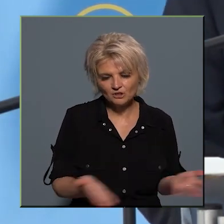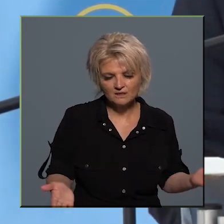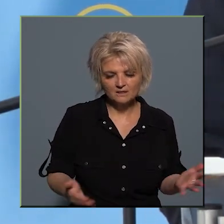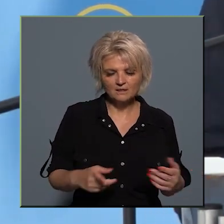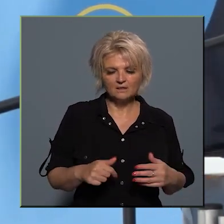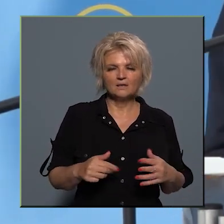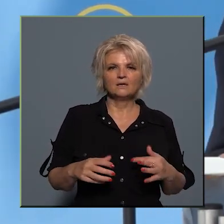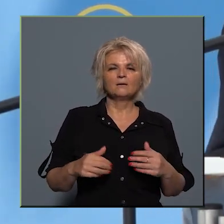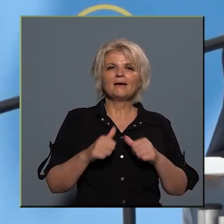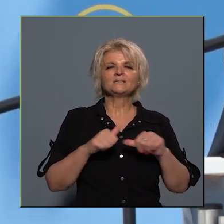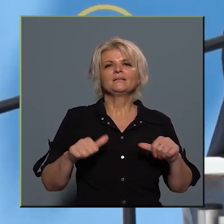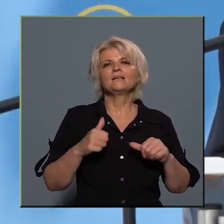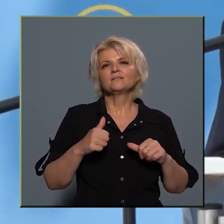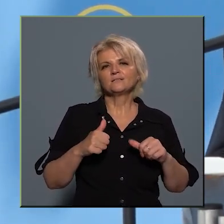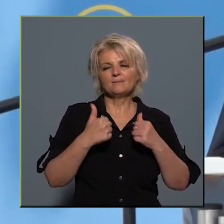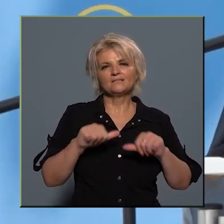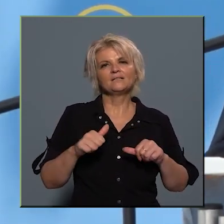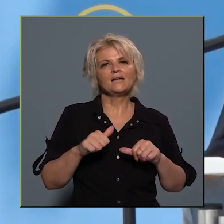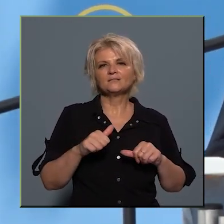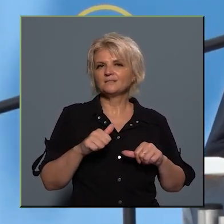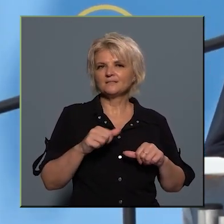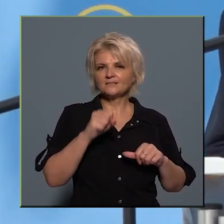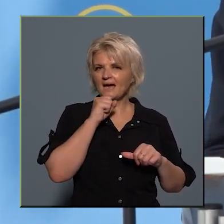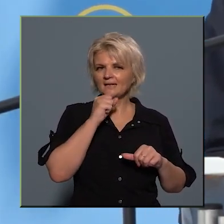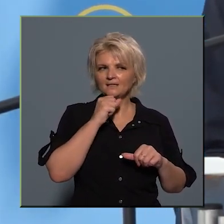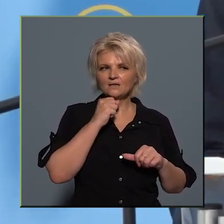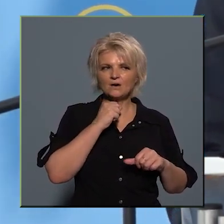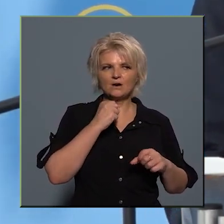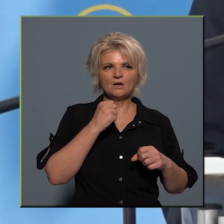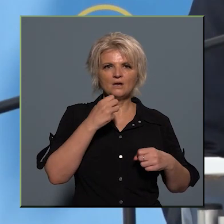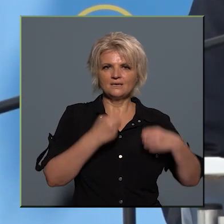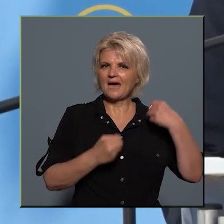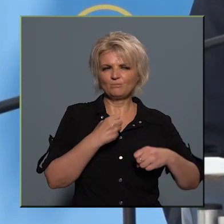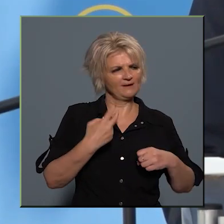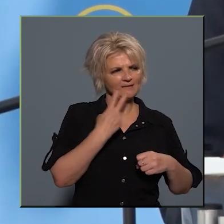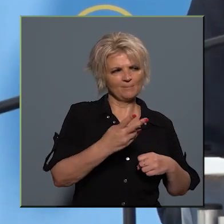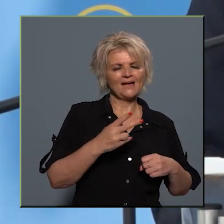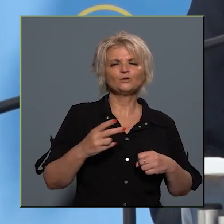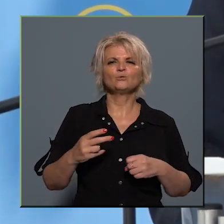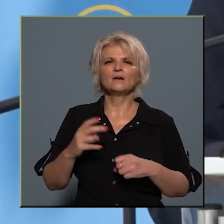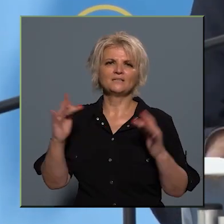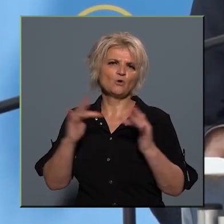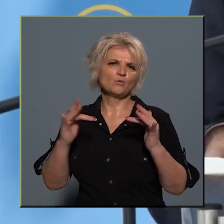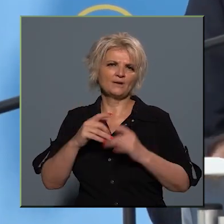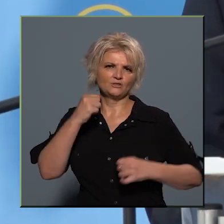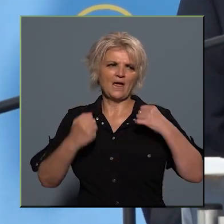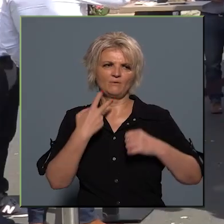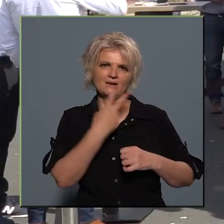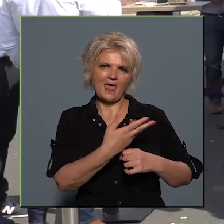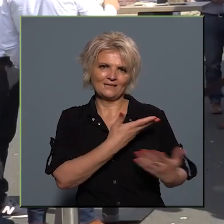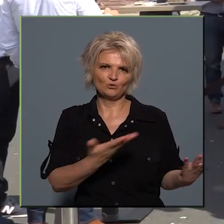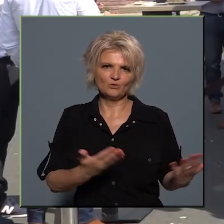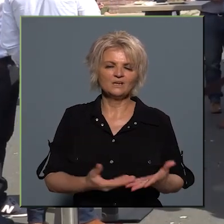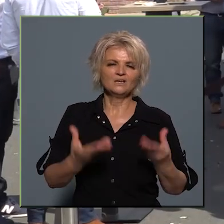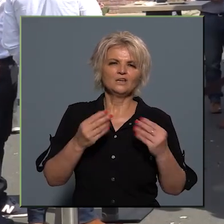Mercedes-Benz Scania járművet látunk, hanem egy konkurens járművet. Tehát nagyon sokat kell még iparilag